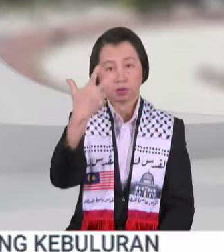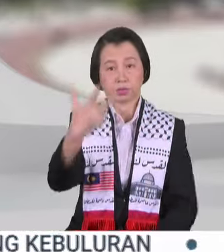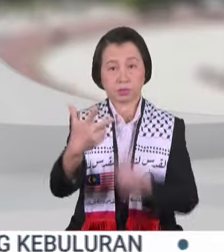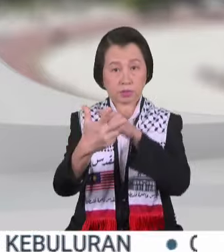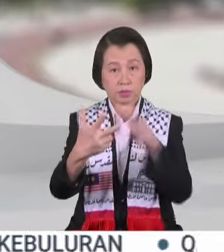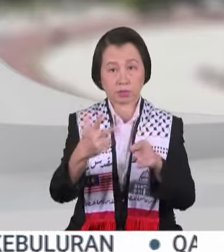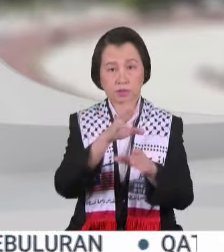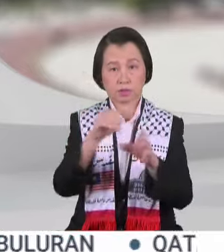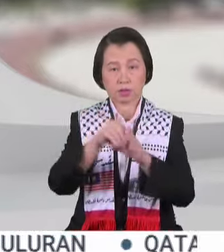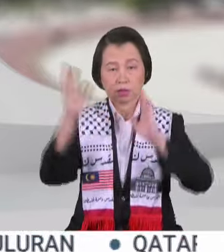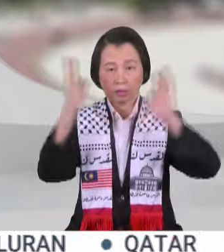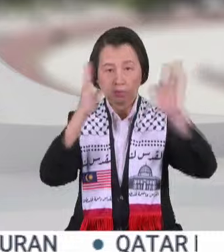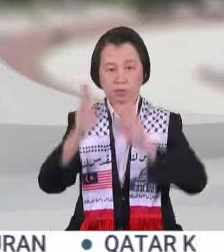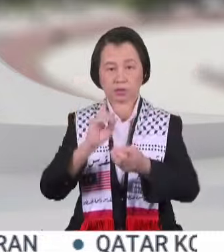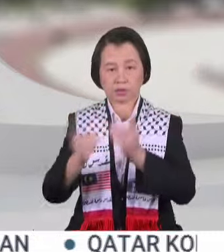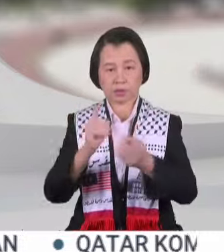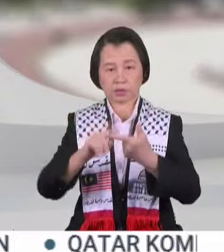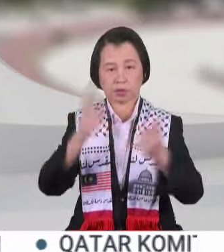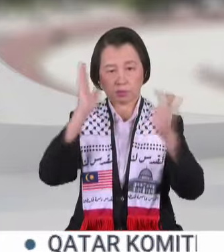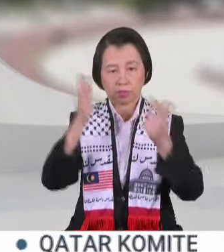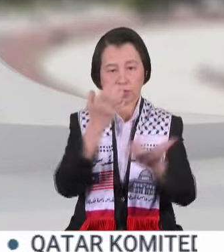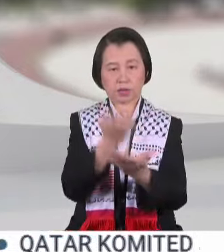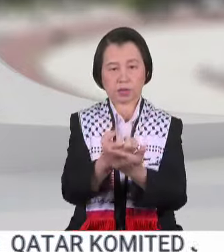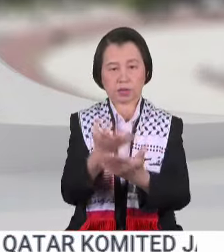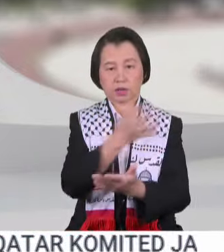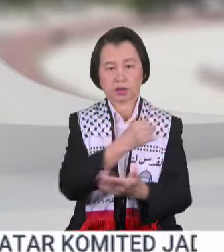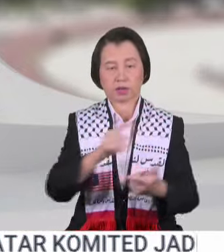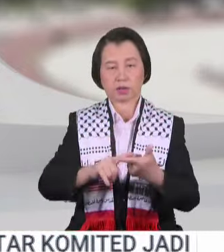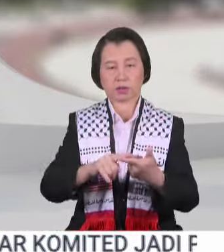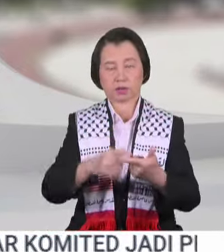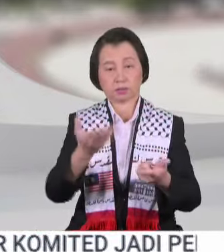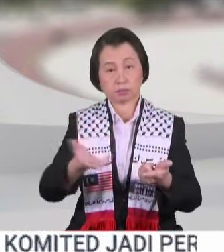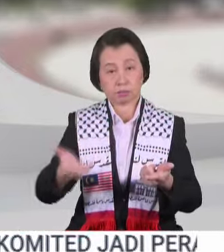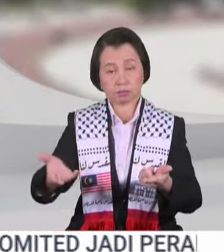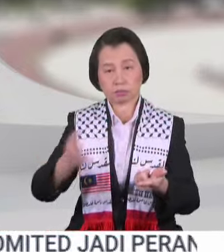itu merangkumi Malaysia Digital, Malaysia Ekonomi dan Komoditi.